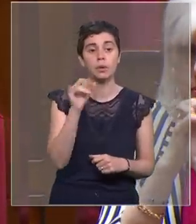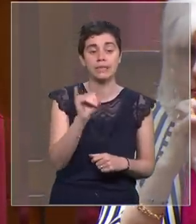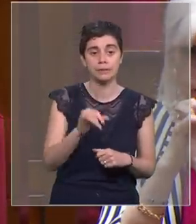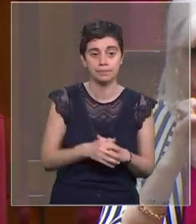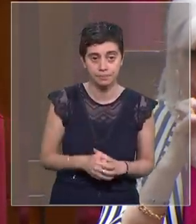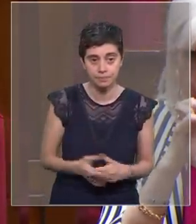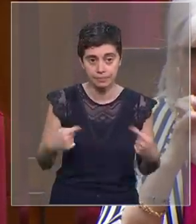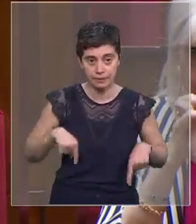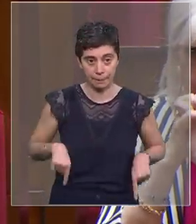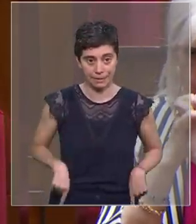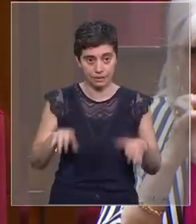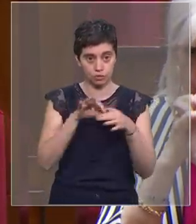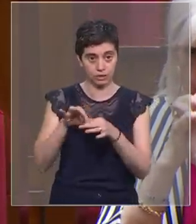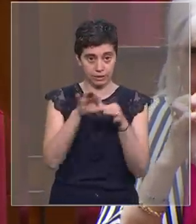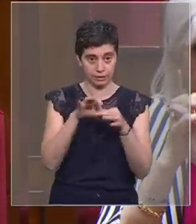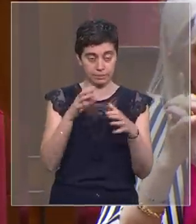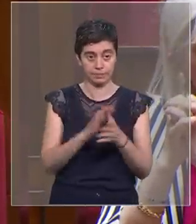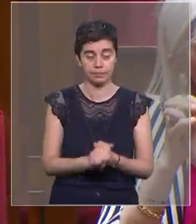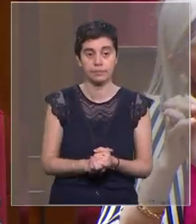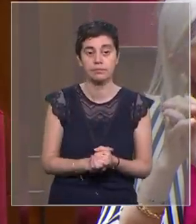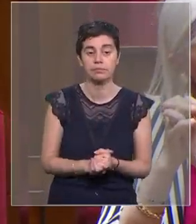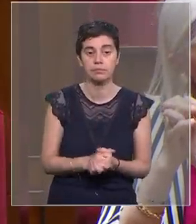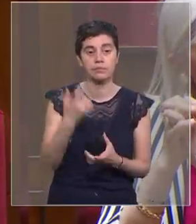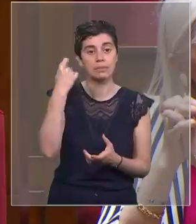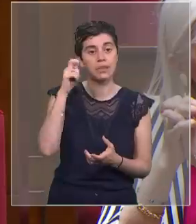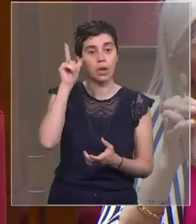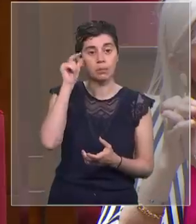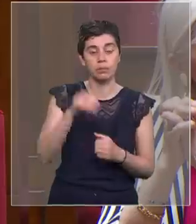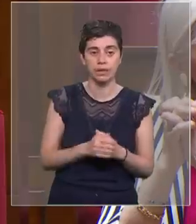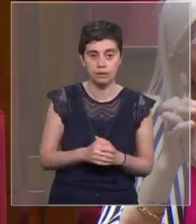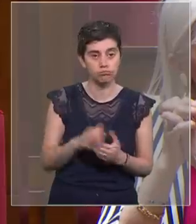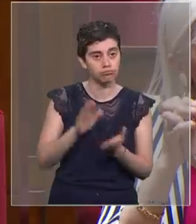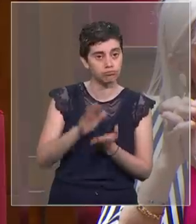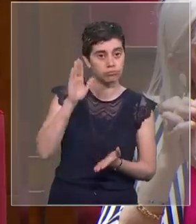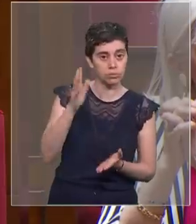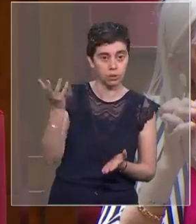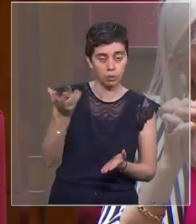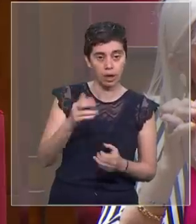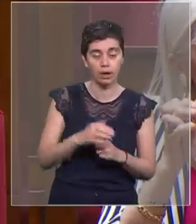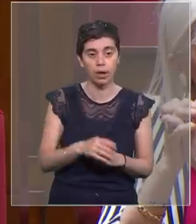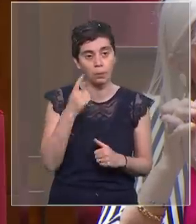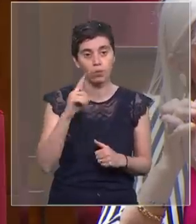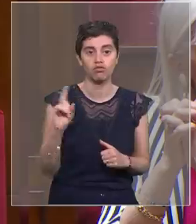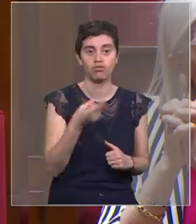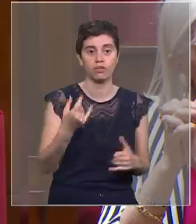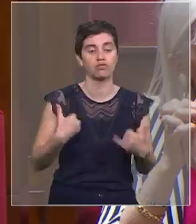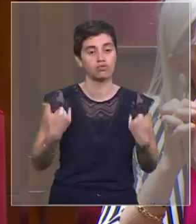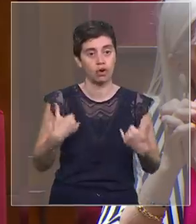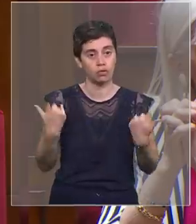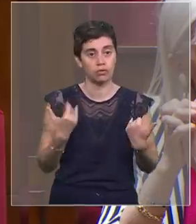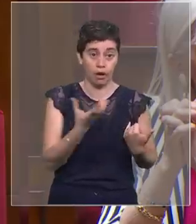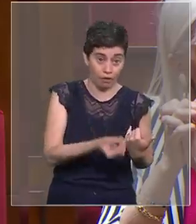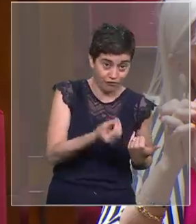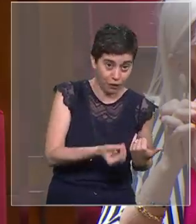Jean-Christophe Combe, ministre des Solidarités. Le président de la République s'était engagé à garantir à chaque jeune enfant